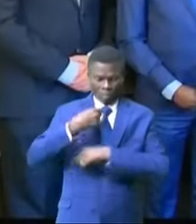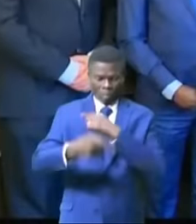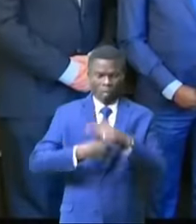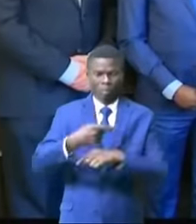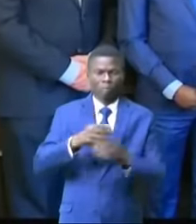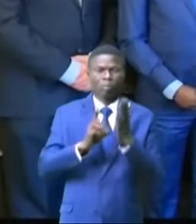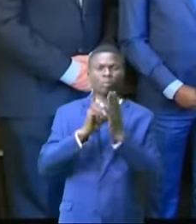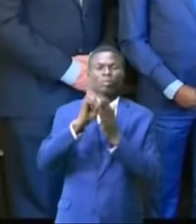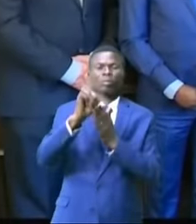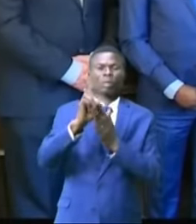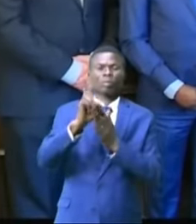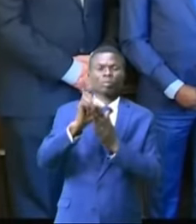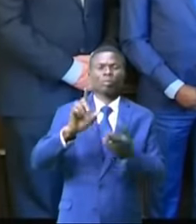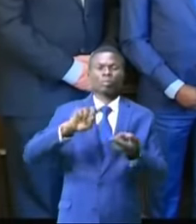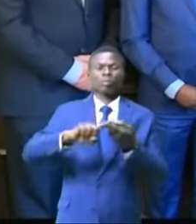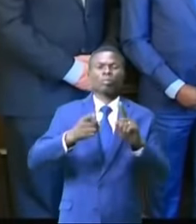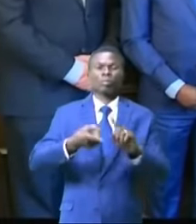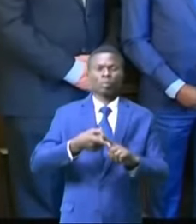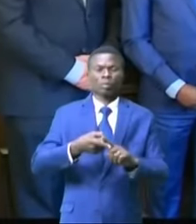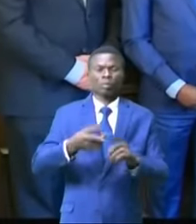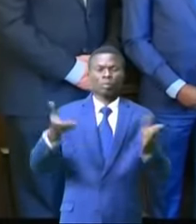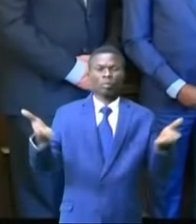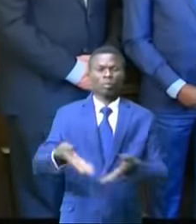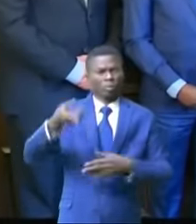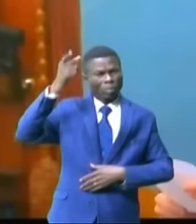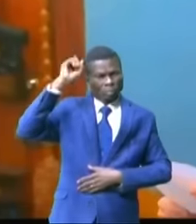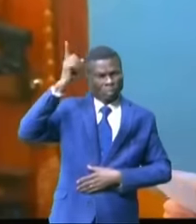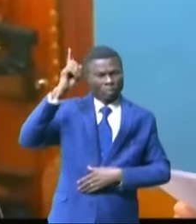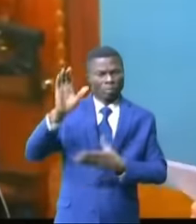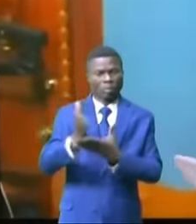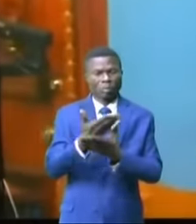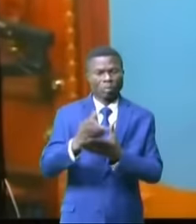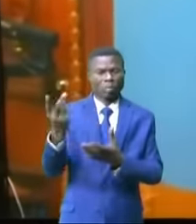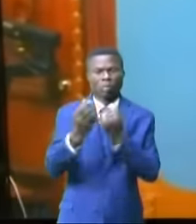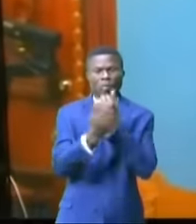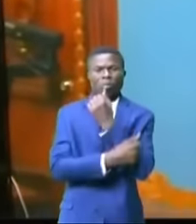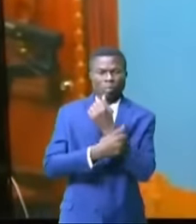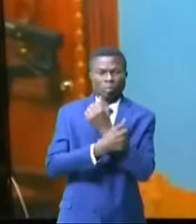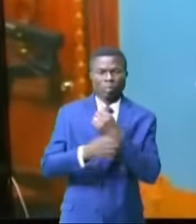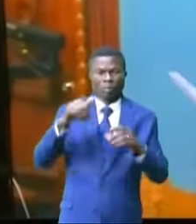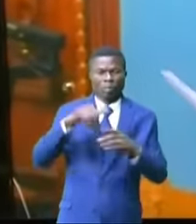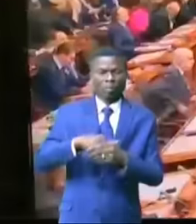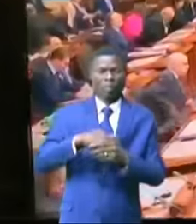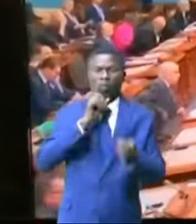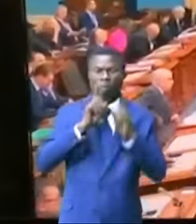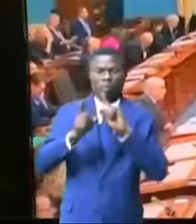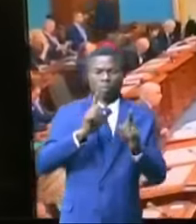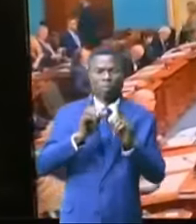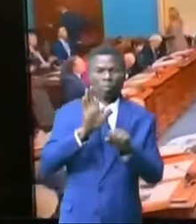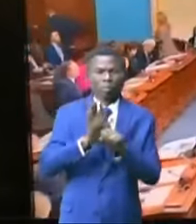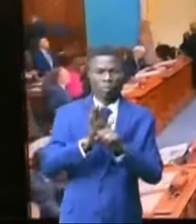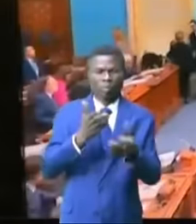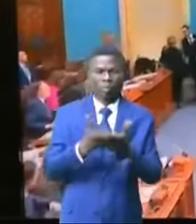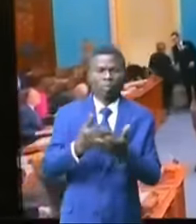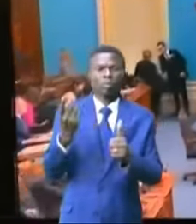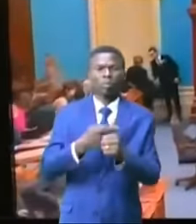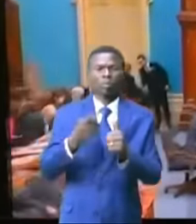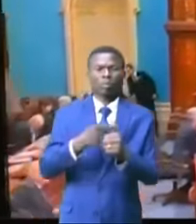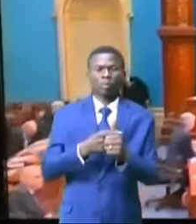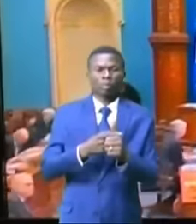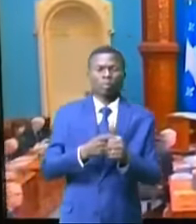et le développement de relations qui existent déjà entre les deux pays. Dans ces différentes rencontres, il faut noter